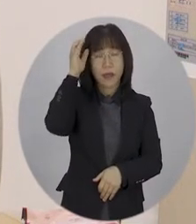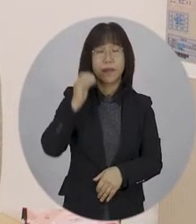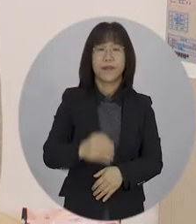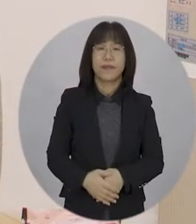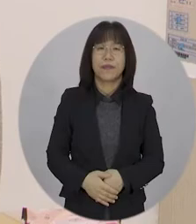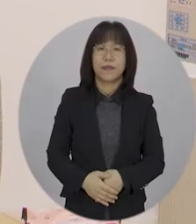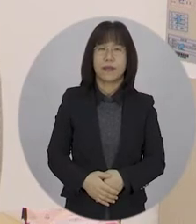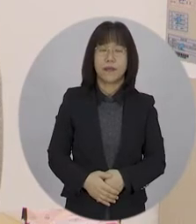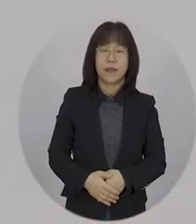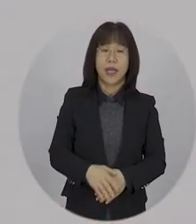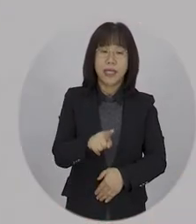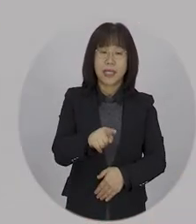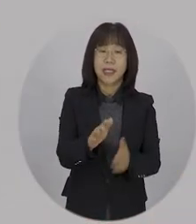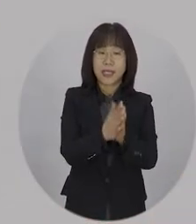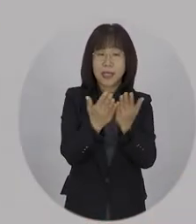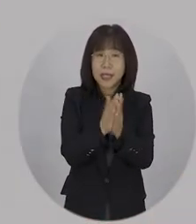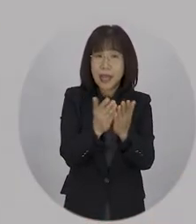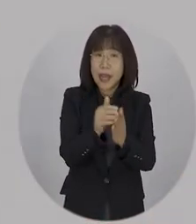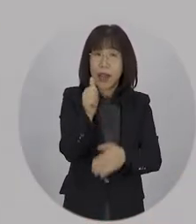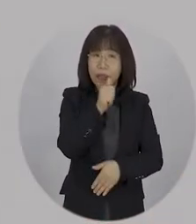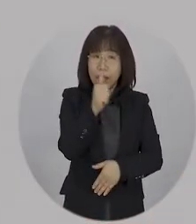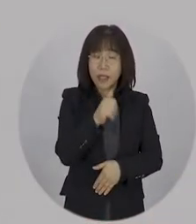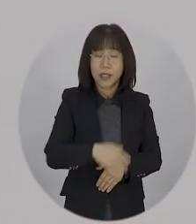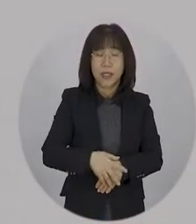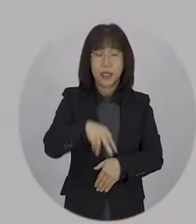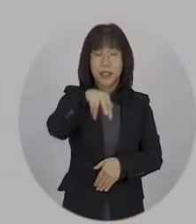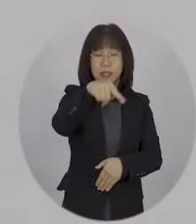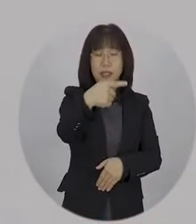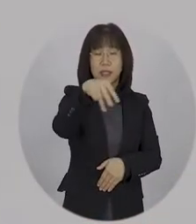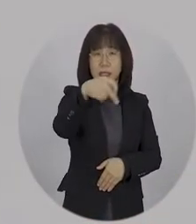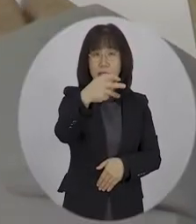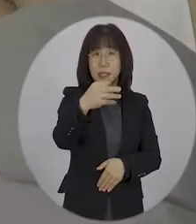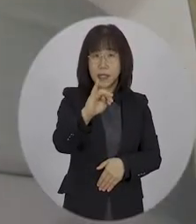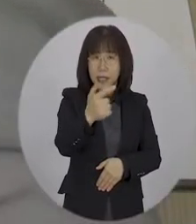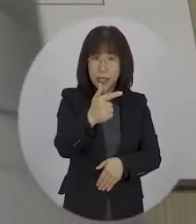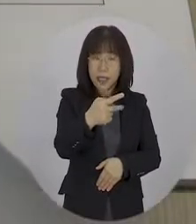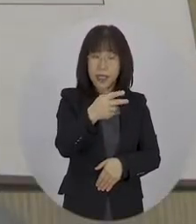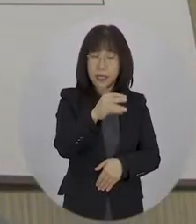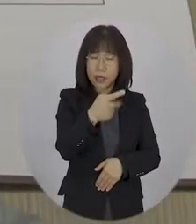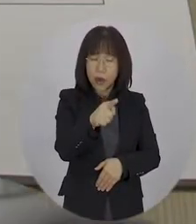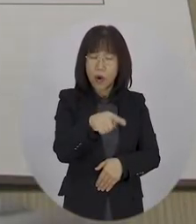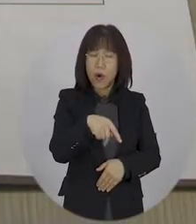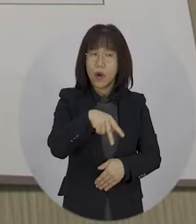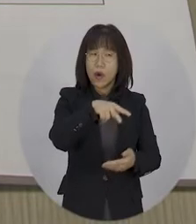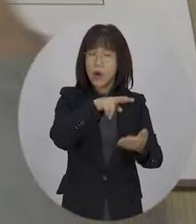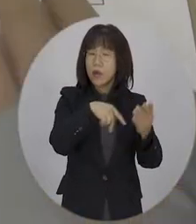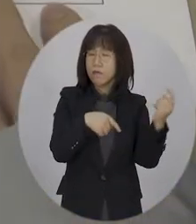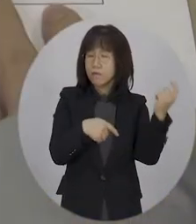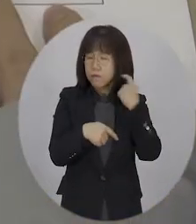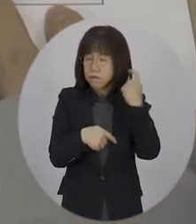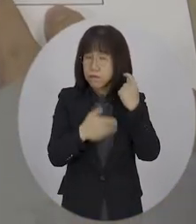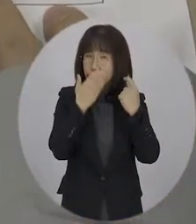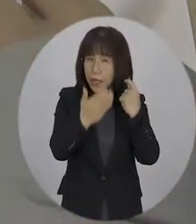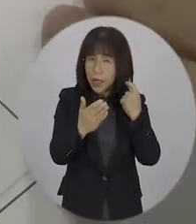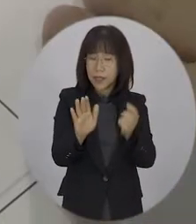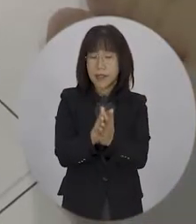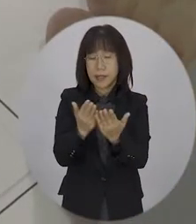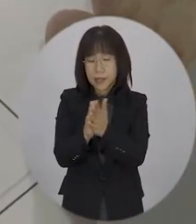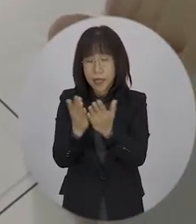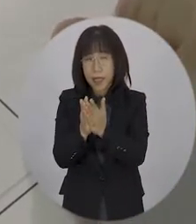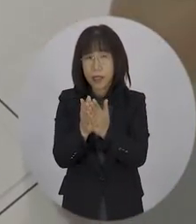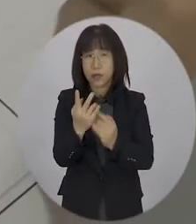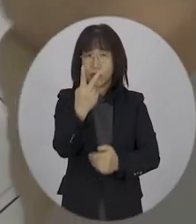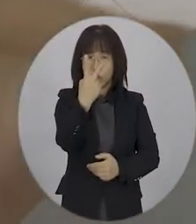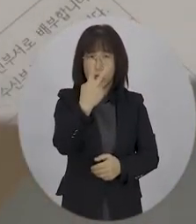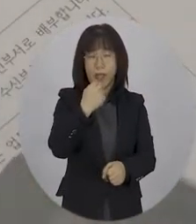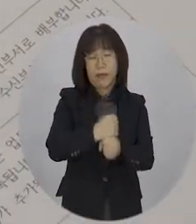기대됩니다 한편 이번 메뉴얼은 스크린 리더 로 읽을 수 있는 컴퓨터 파일과 책자 두 가지 형태로 제작돼